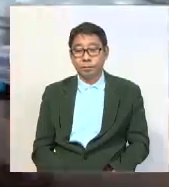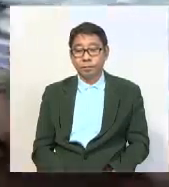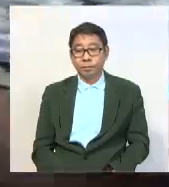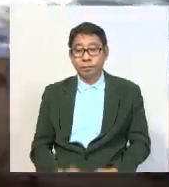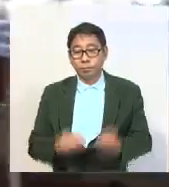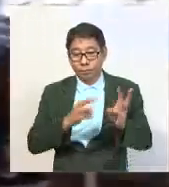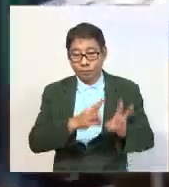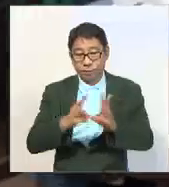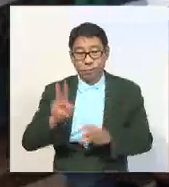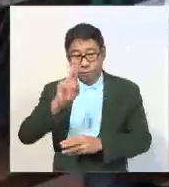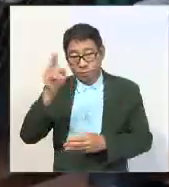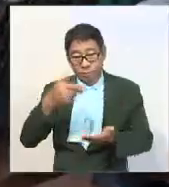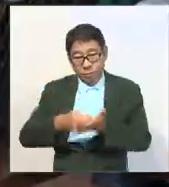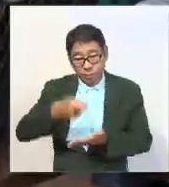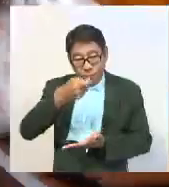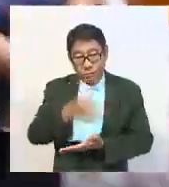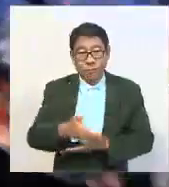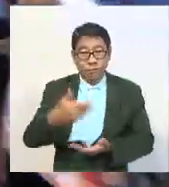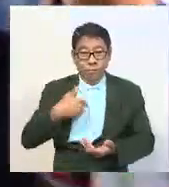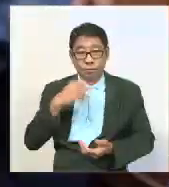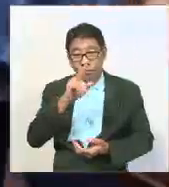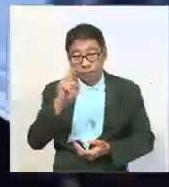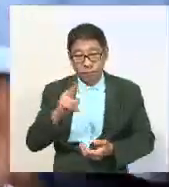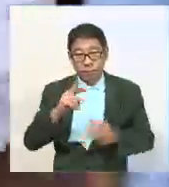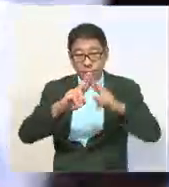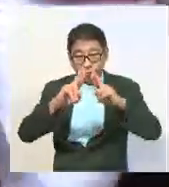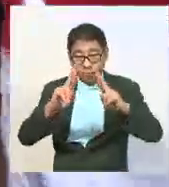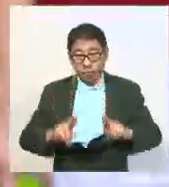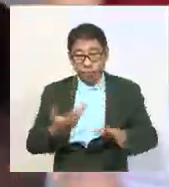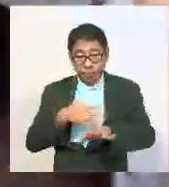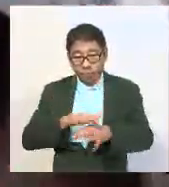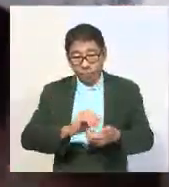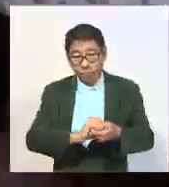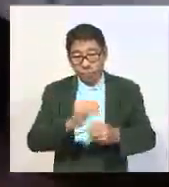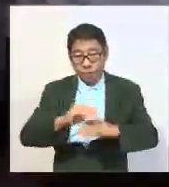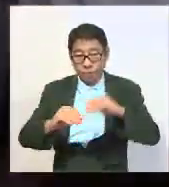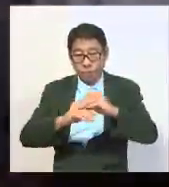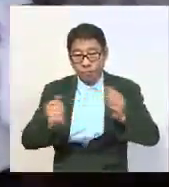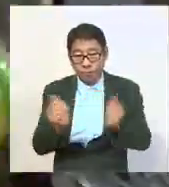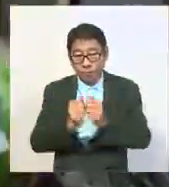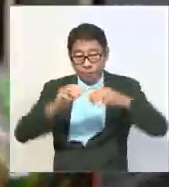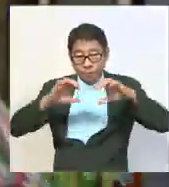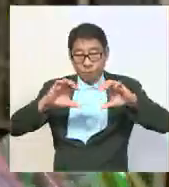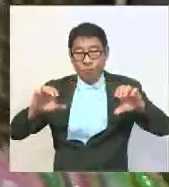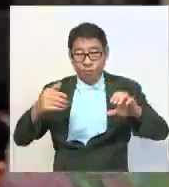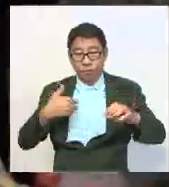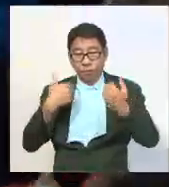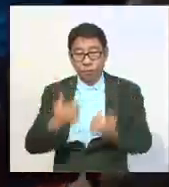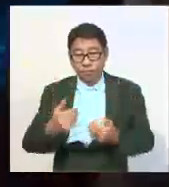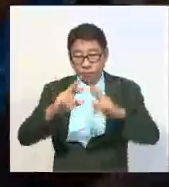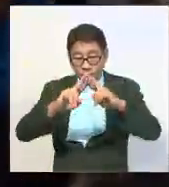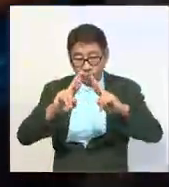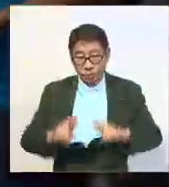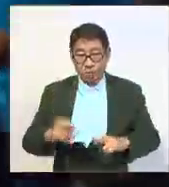สำหรับวิธีการใช้จ่ายผ่านแอปเป๋าตังใช้ได้เฉพาะร้านค้าที่ร่วมโครงการกับรัฐบาลเท่านั้นโดยทางฝั่งร้านค้